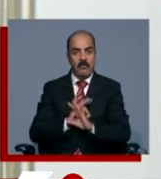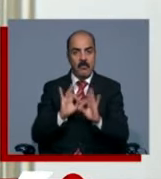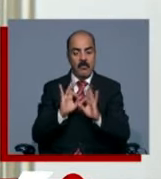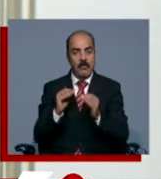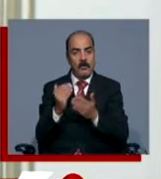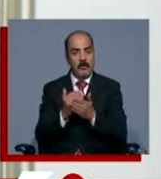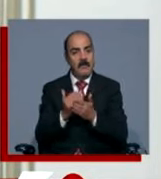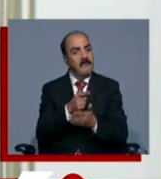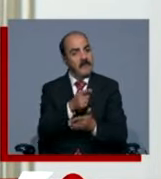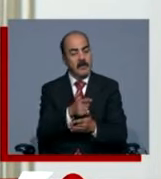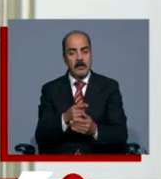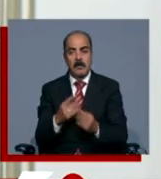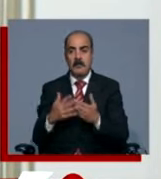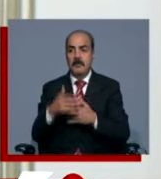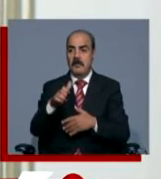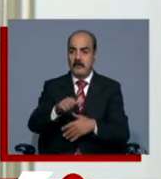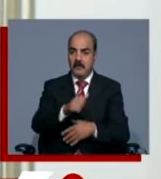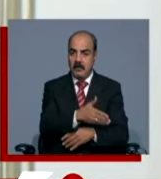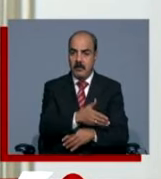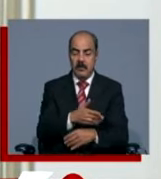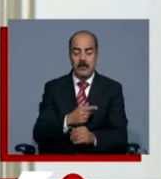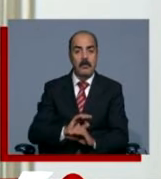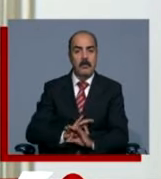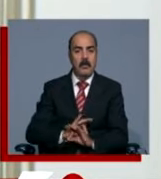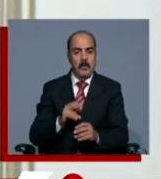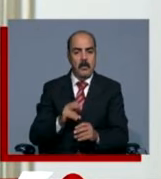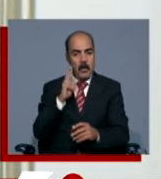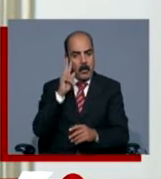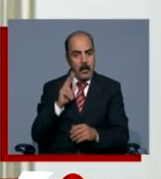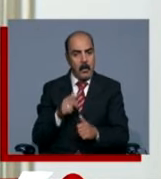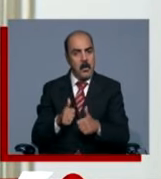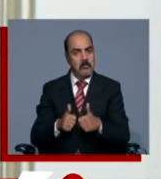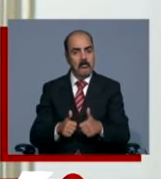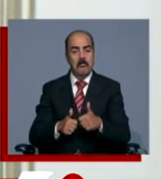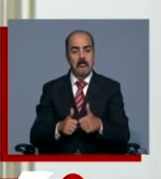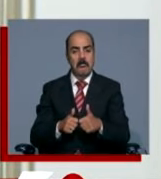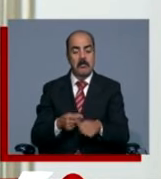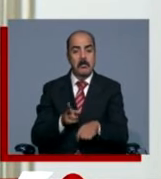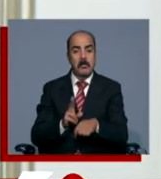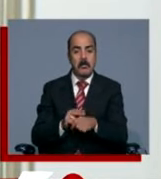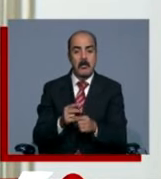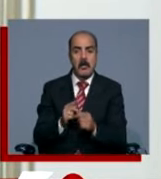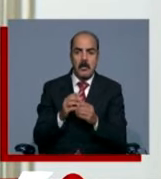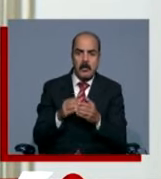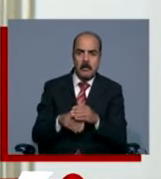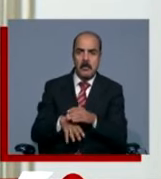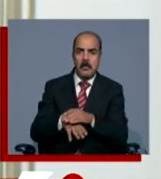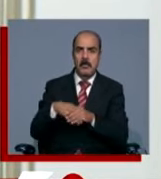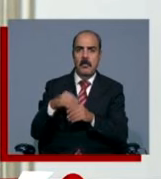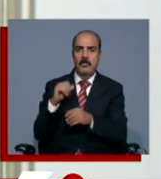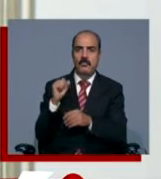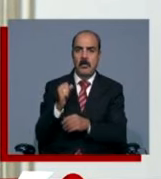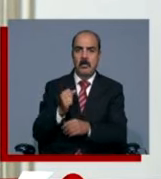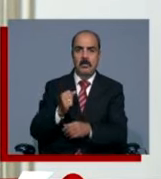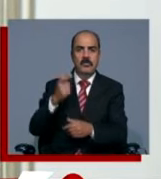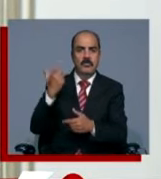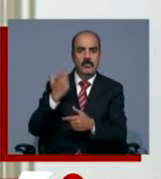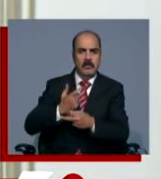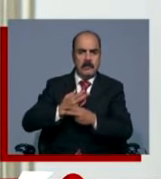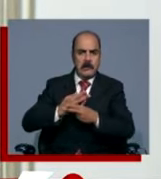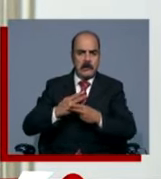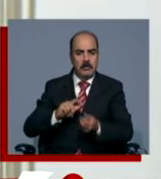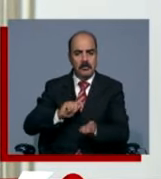اقتصادية واستثمارية هائلة، لا سيما في مجالات الطاقة المتجددة والتحول